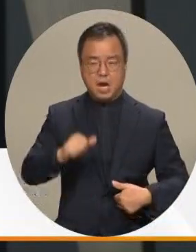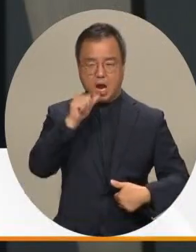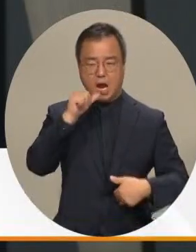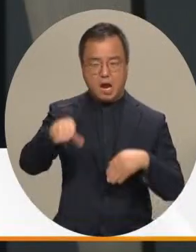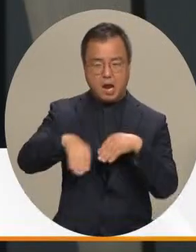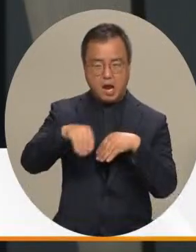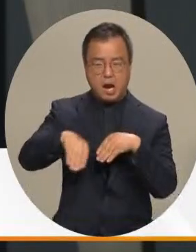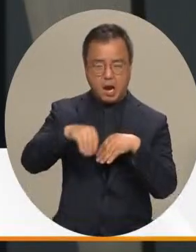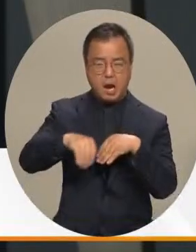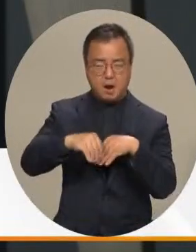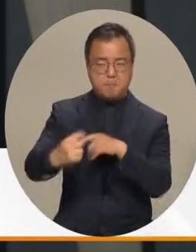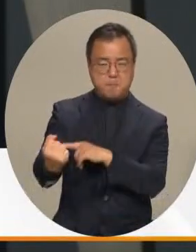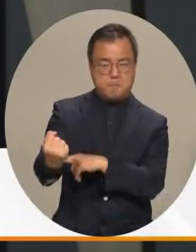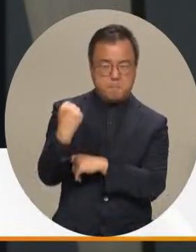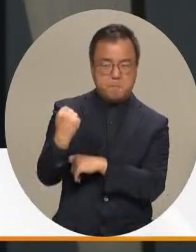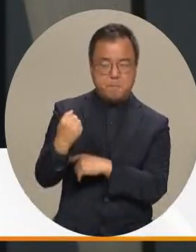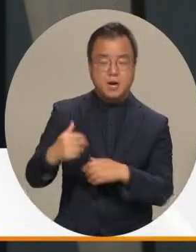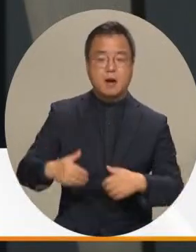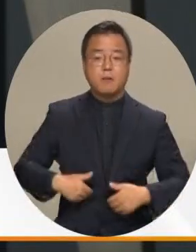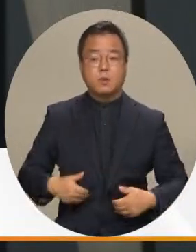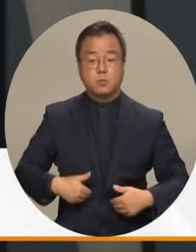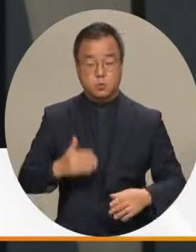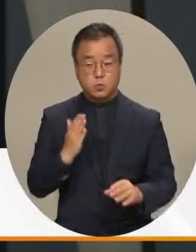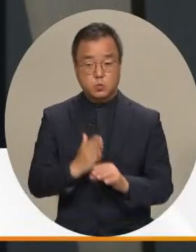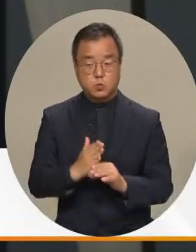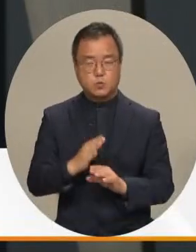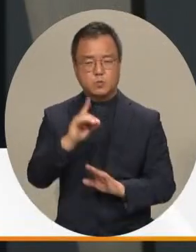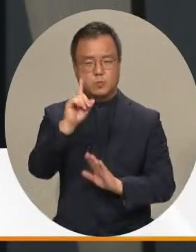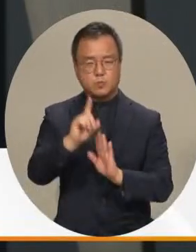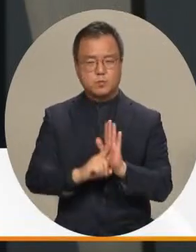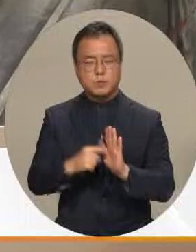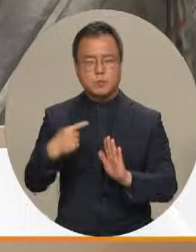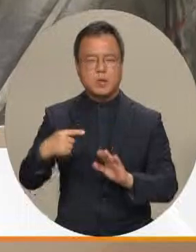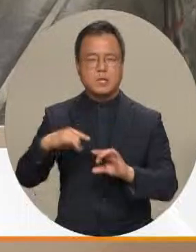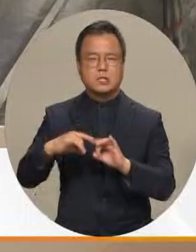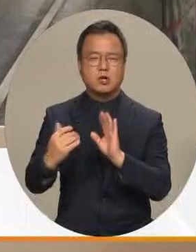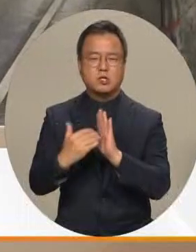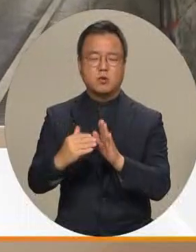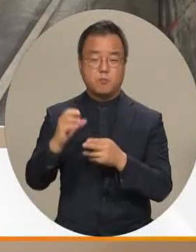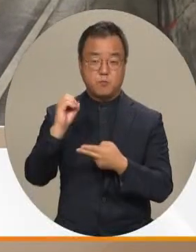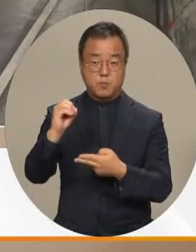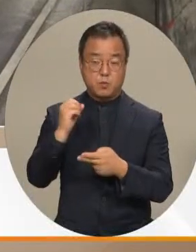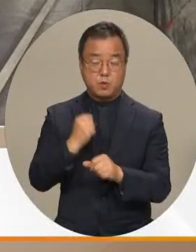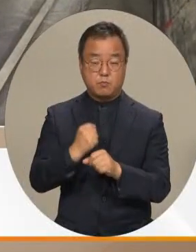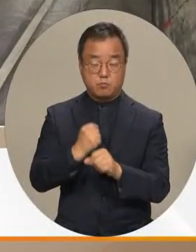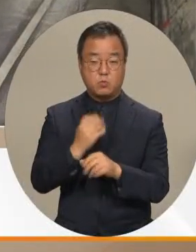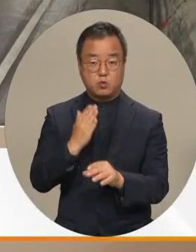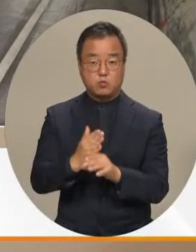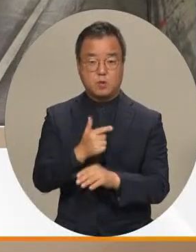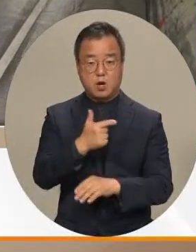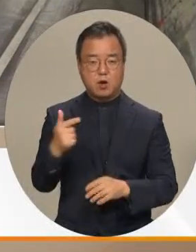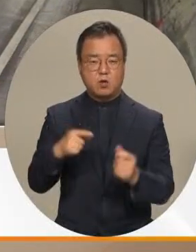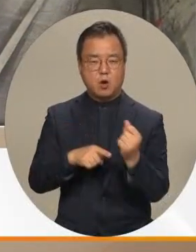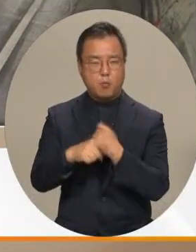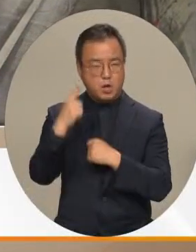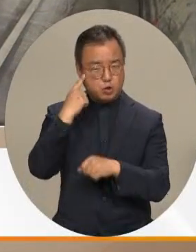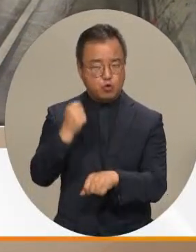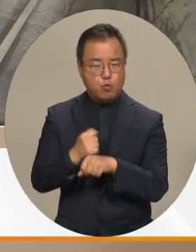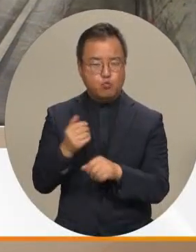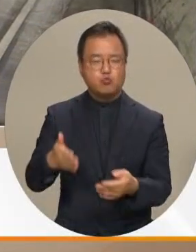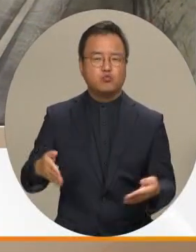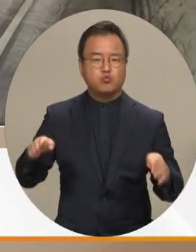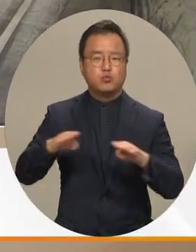가지고 있는 자석을 만들어야 되기 때문에 이것을 초전도체로 만들어서 사용하고 있습니다 거대과학연구소에서도 초전 자체가 물론 사용됩니다